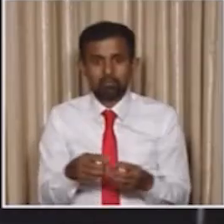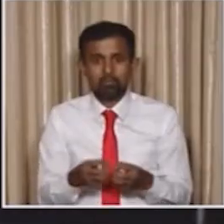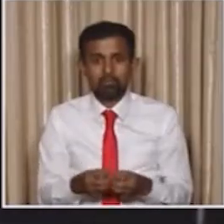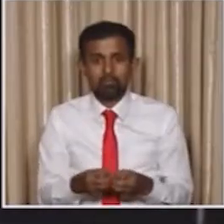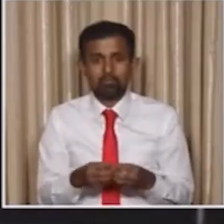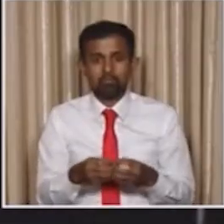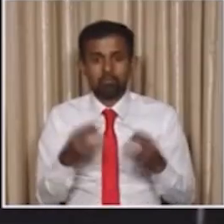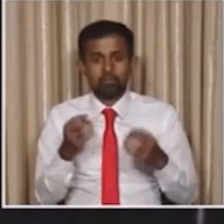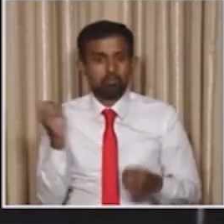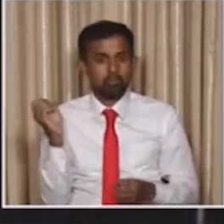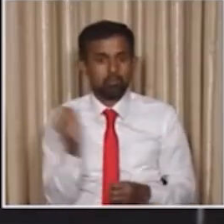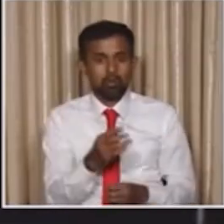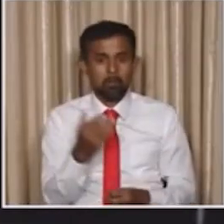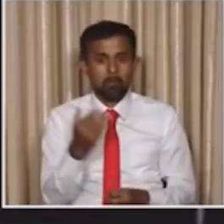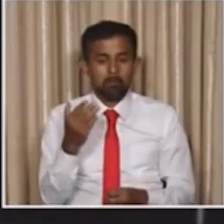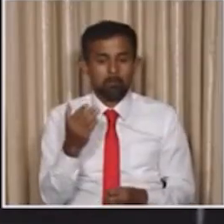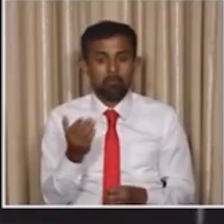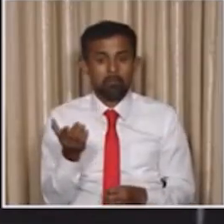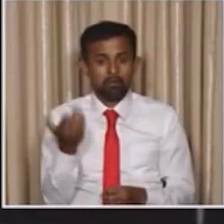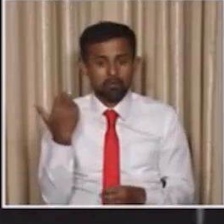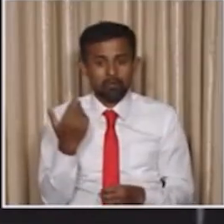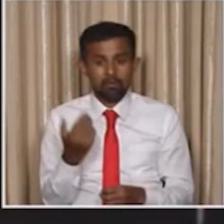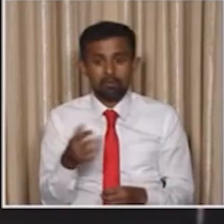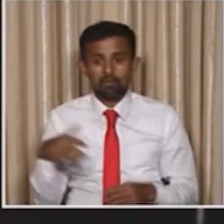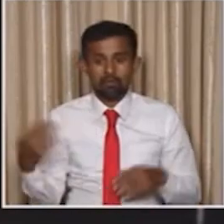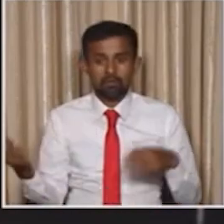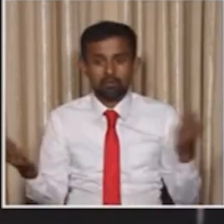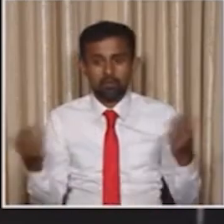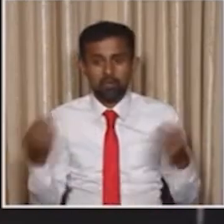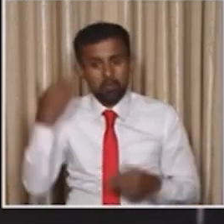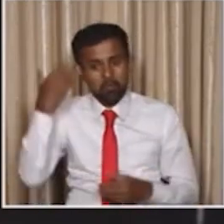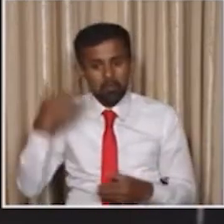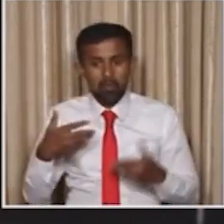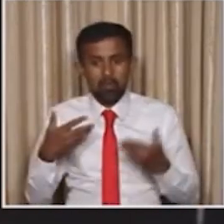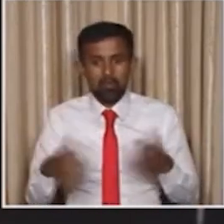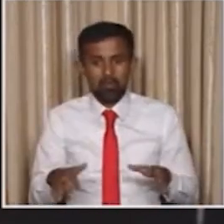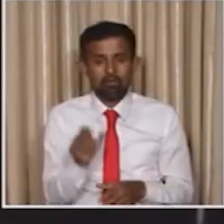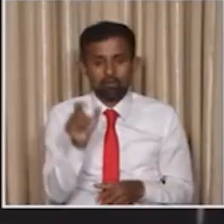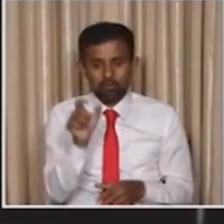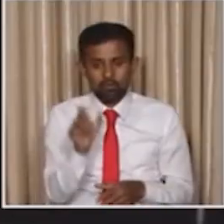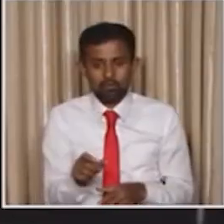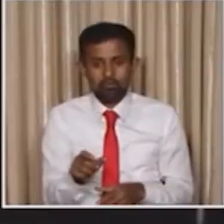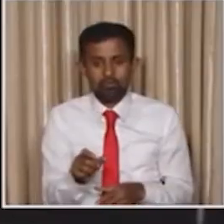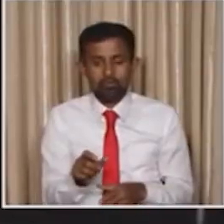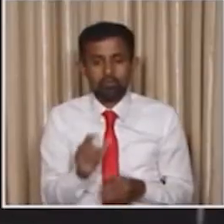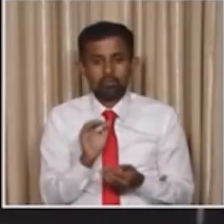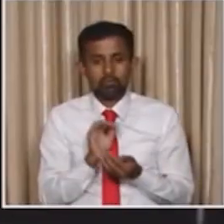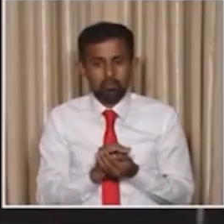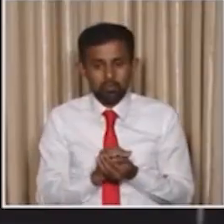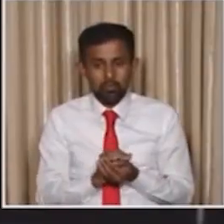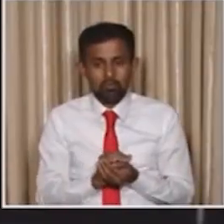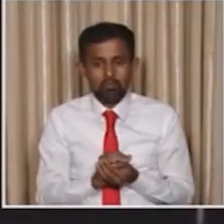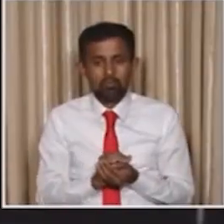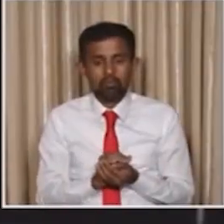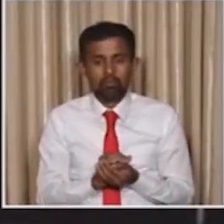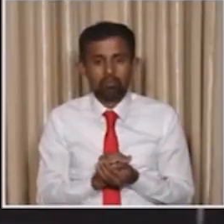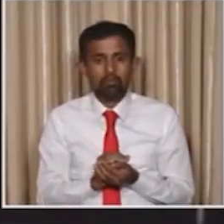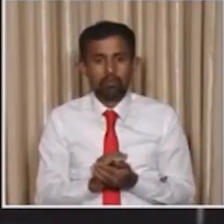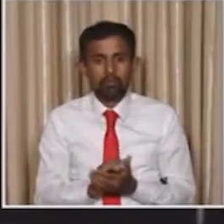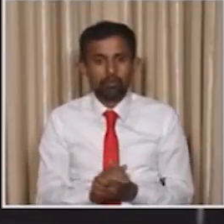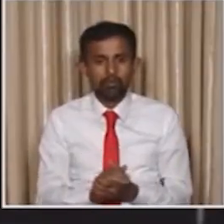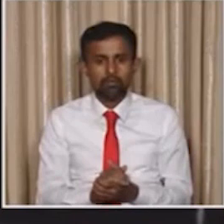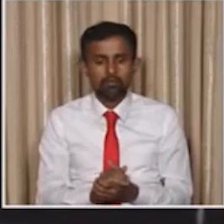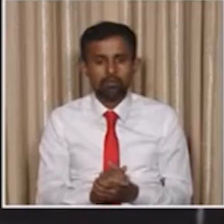දමා ගසන්නේ මැරෙන්න. හැබැයි එතුමාගේ දෙපැත්තේ ඉන්න වෙනත් අය මැරිලා එතුමා ජීවිතේ බේර ගන්නවා.